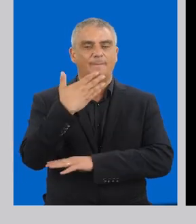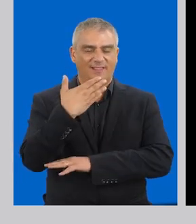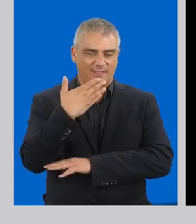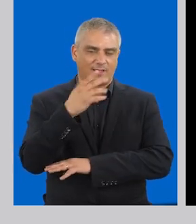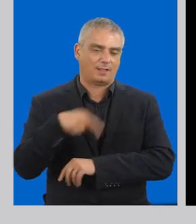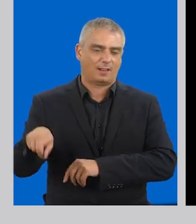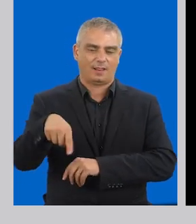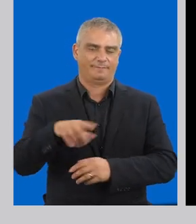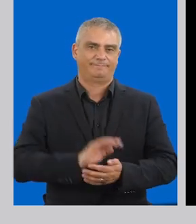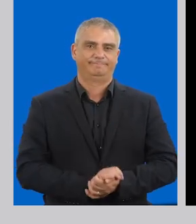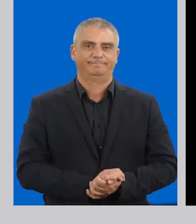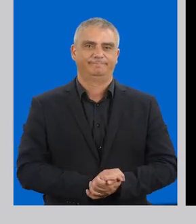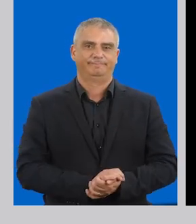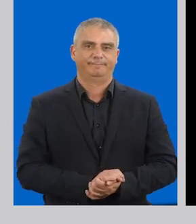המדינה כלפיהם